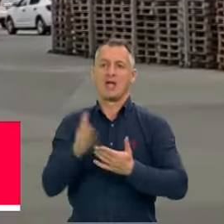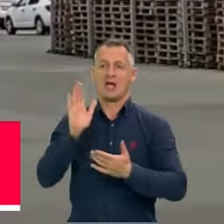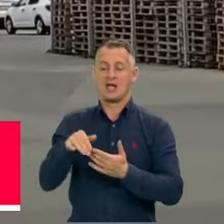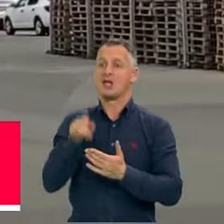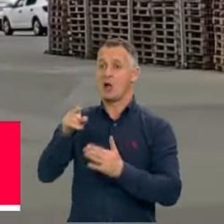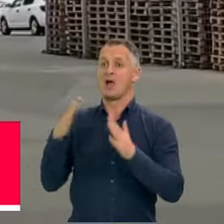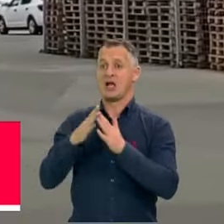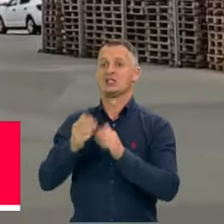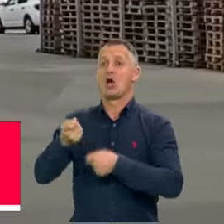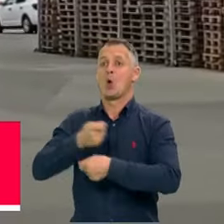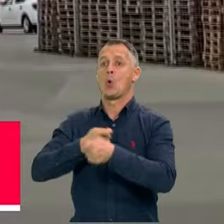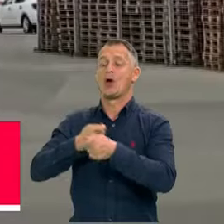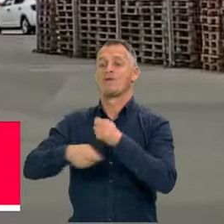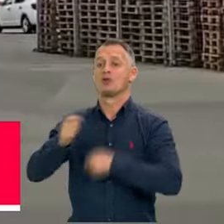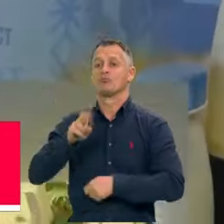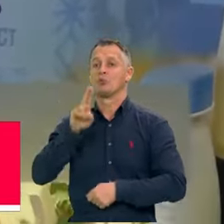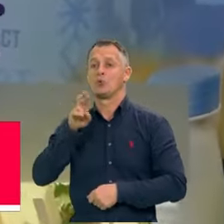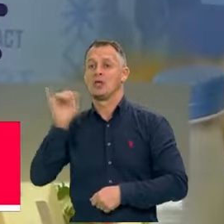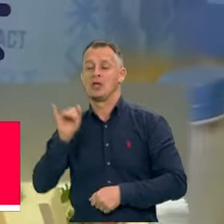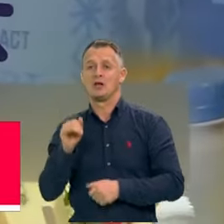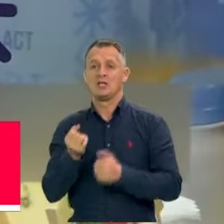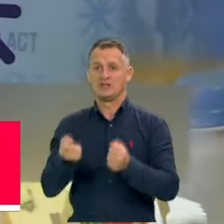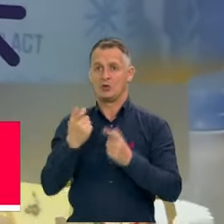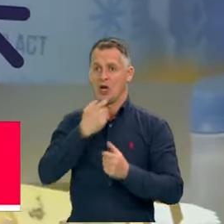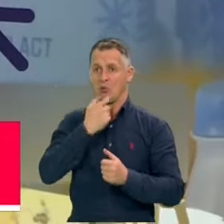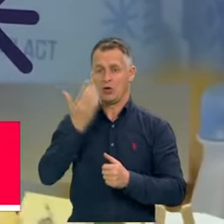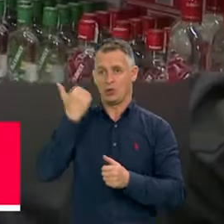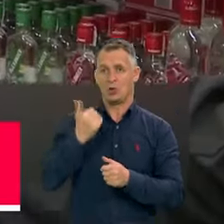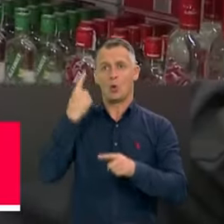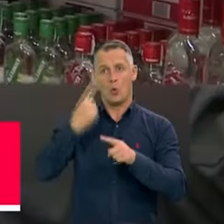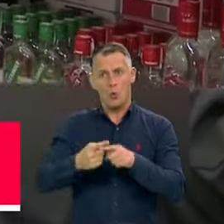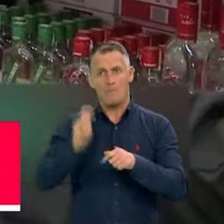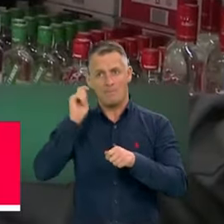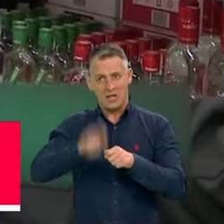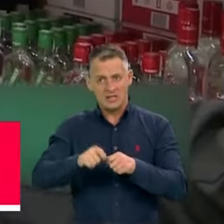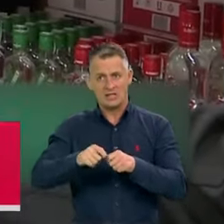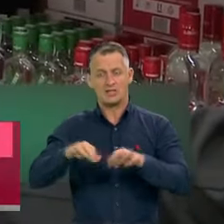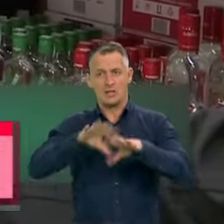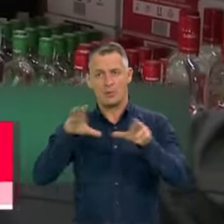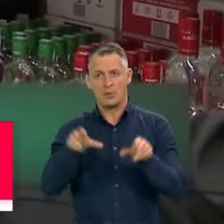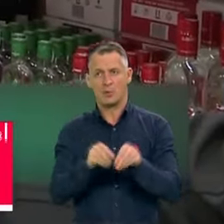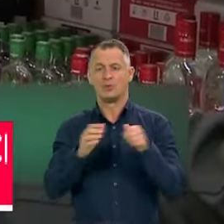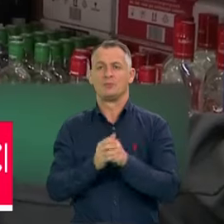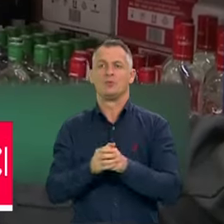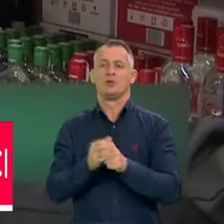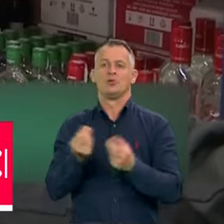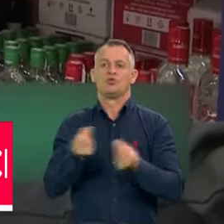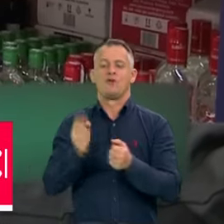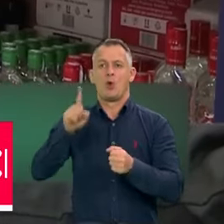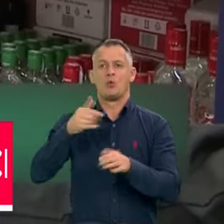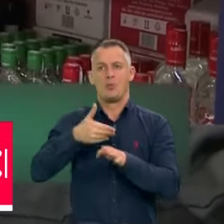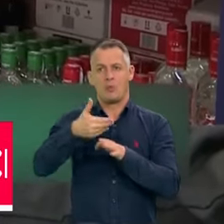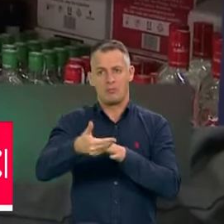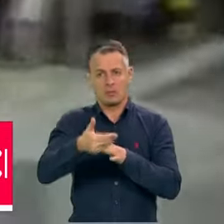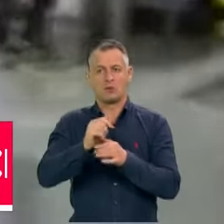Unirea la sfârșitul anului trecut cu penalitățile aferente la câteva luni de la control Ea a fost schimbată din funcție în